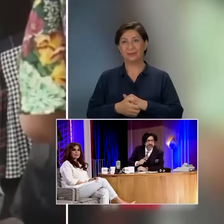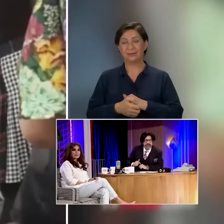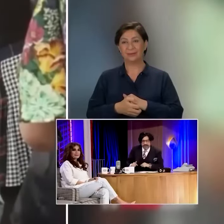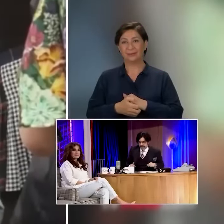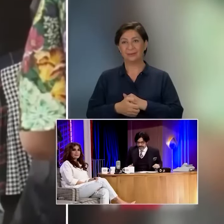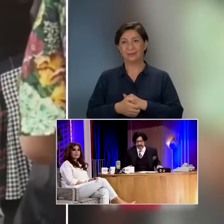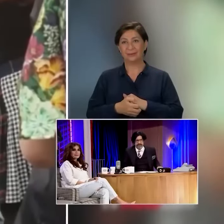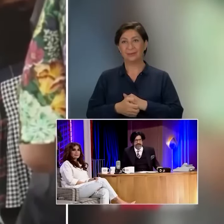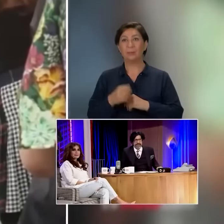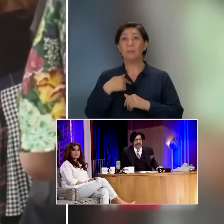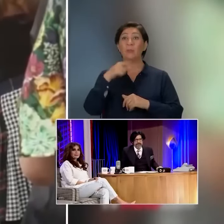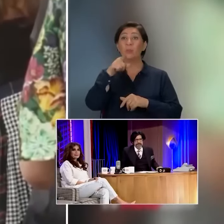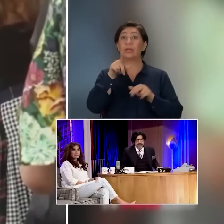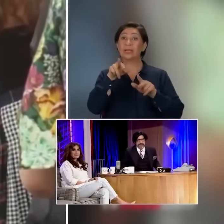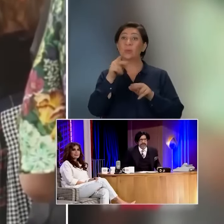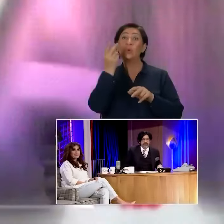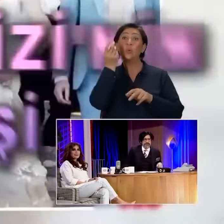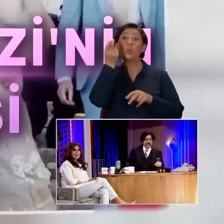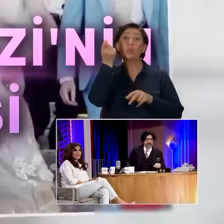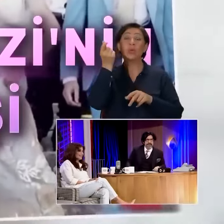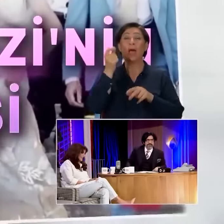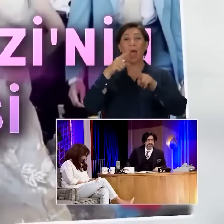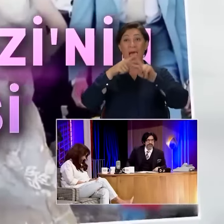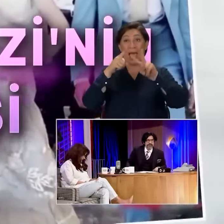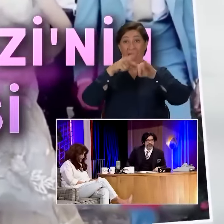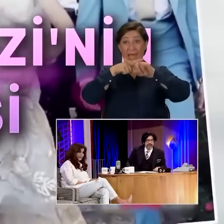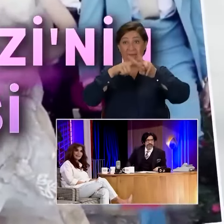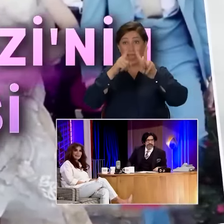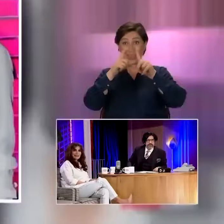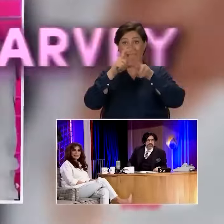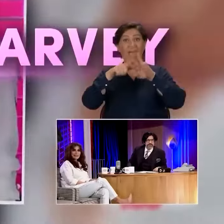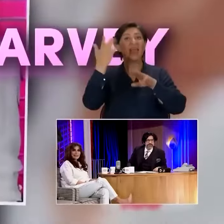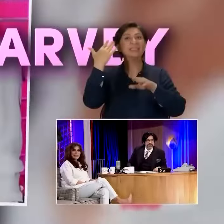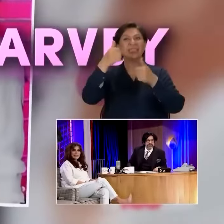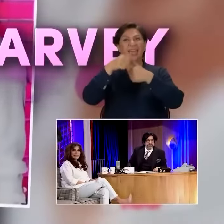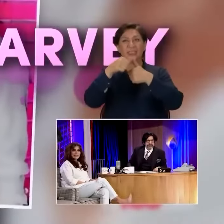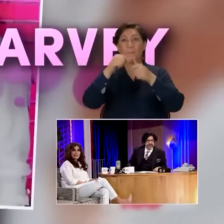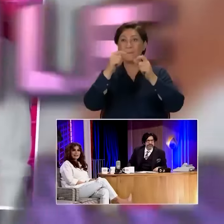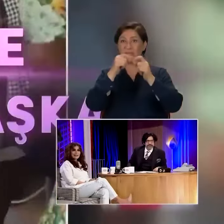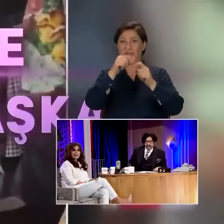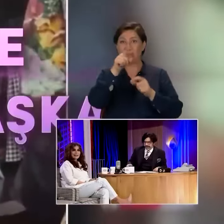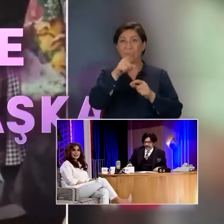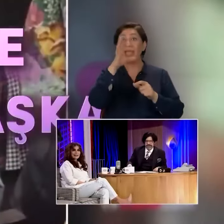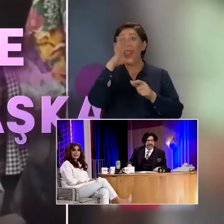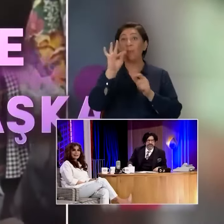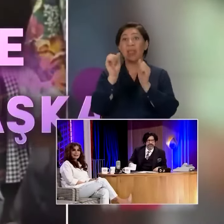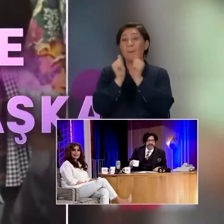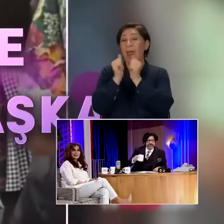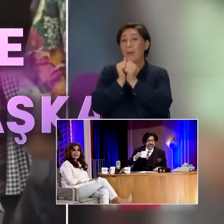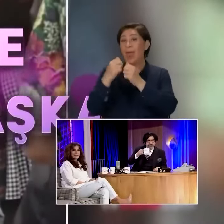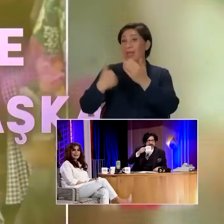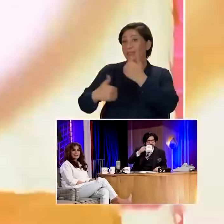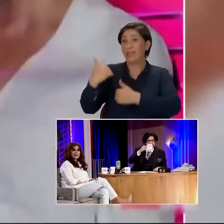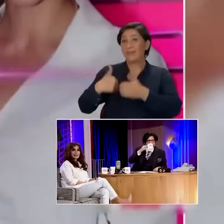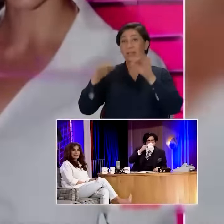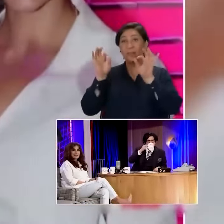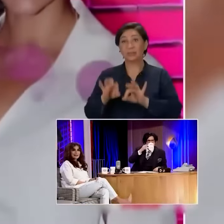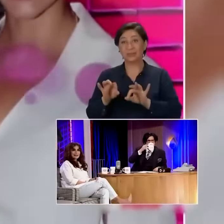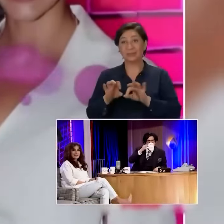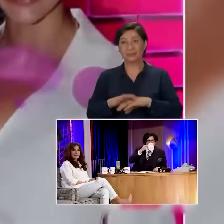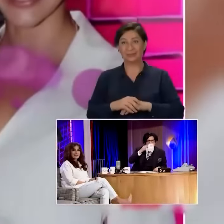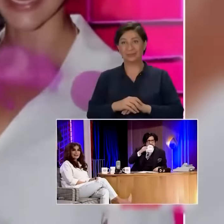unutulmaz, böyle unutulur. Hande Ataizi'nin eski eşi Benjamin Harvey kiminle yeni bir aşka yelken